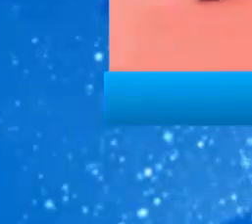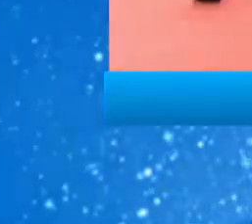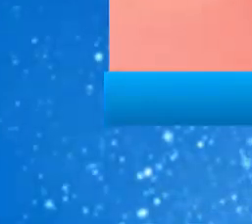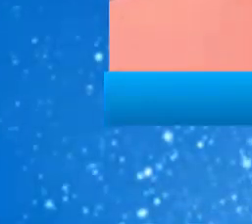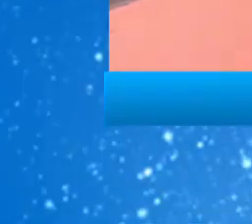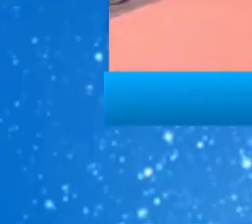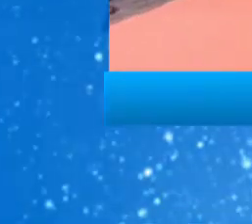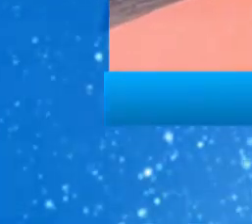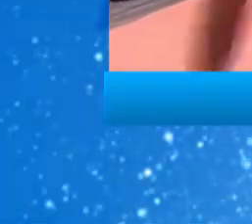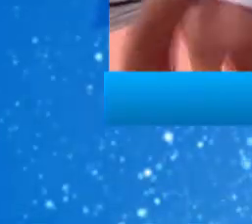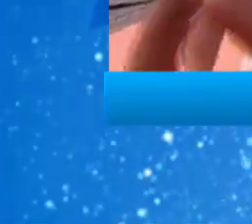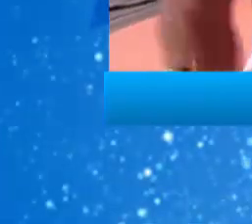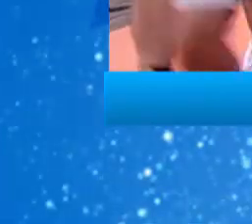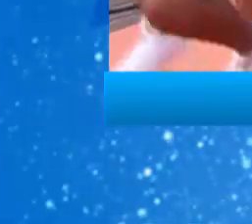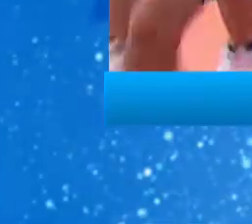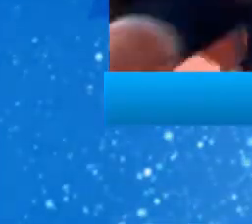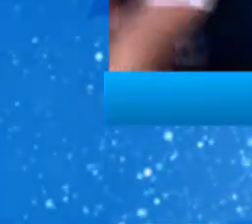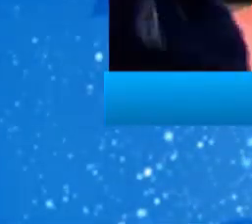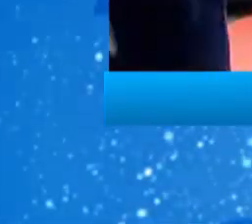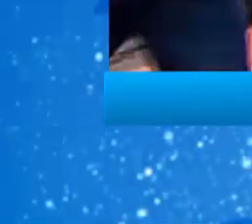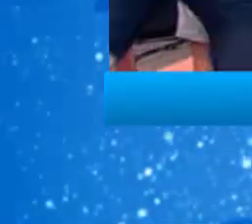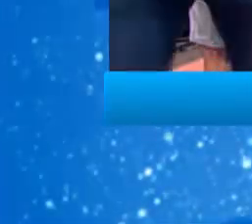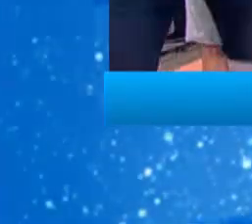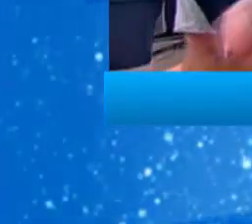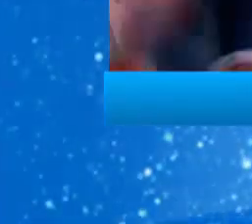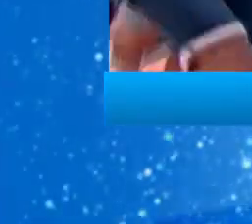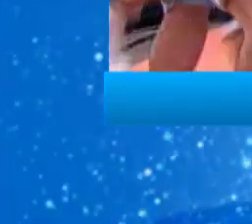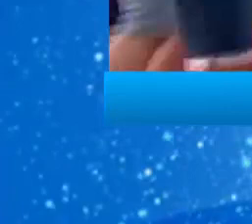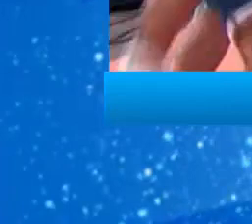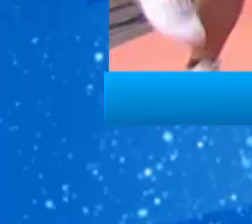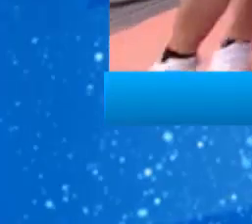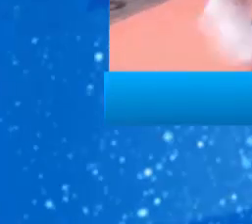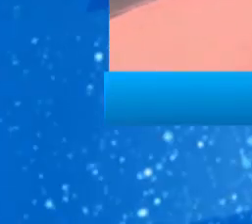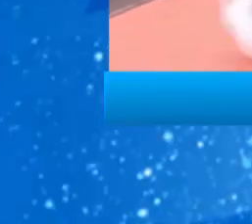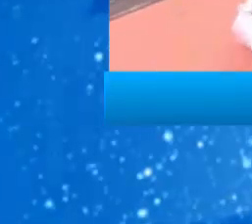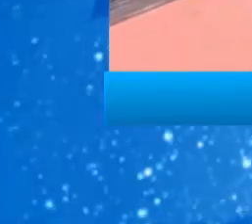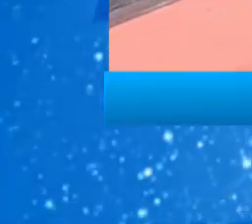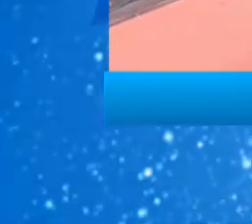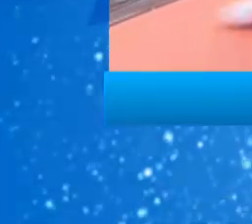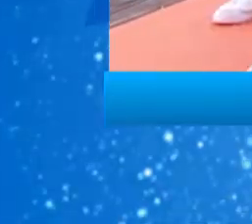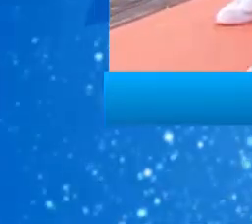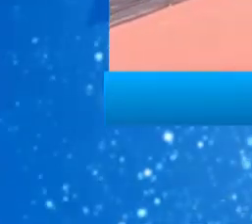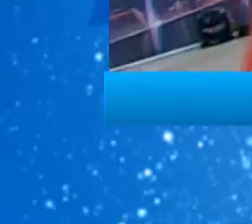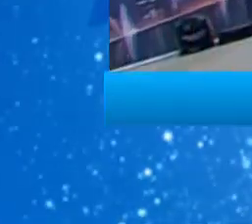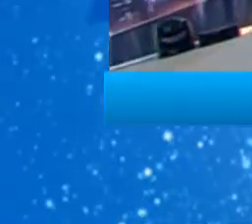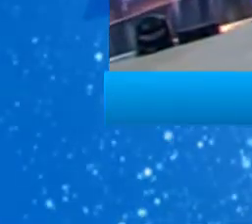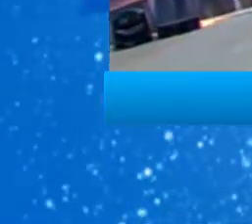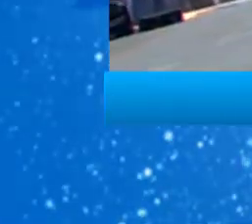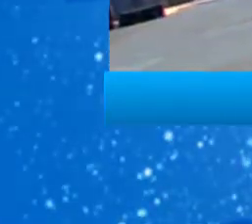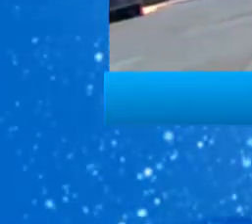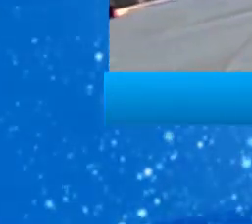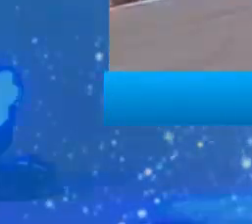ממש ממש בעיצומה, וזהו זה, זה כאן, זה מרגש, זה מתחיל, חיכינו לזה שנה שלמה, הערב זו יריית